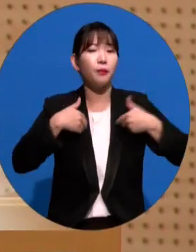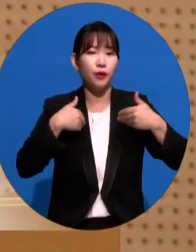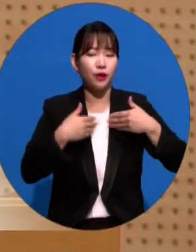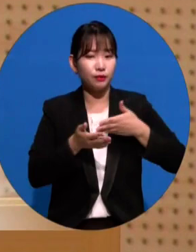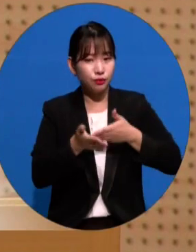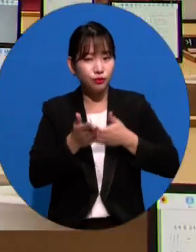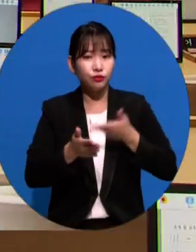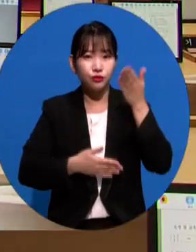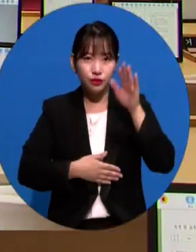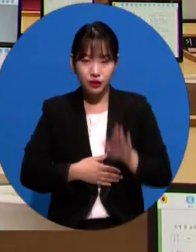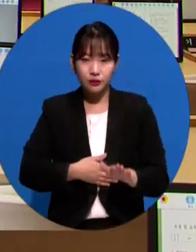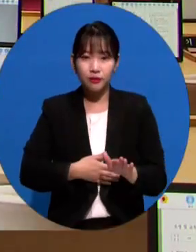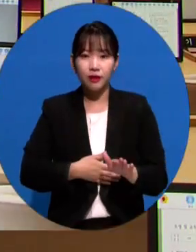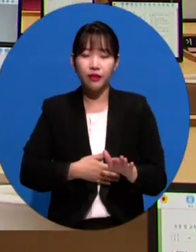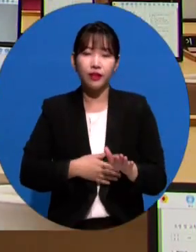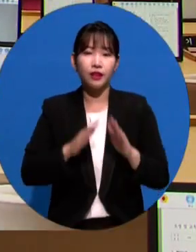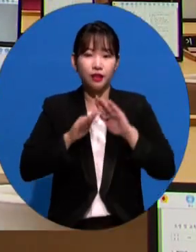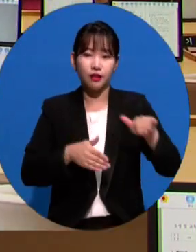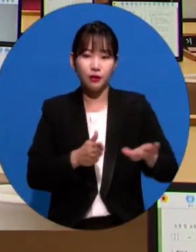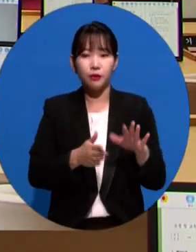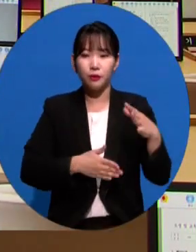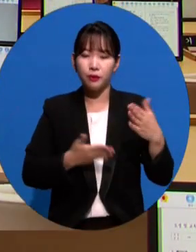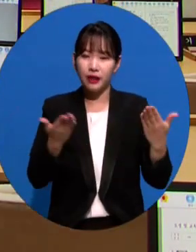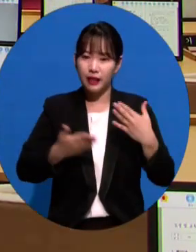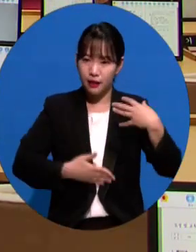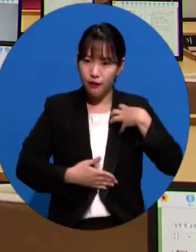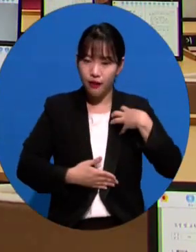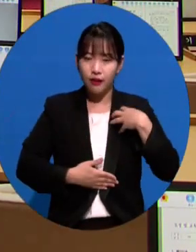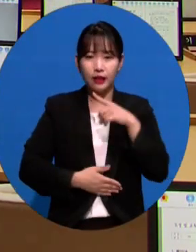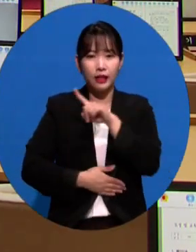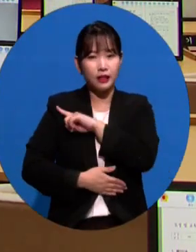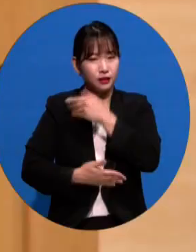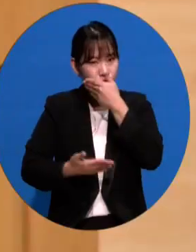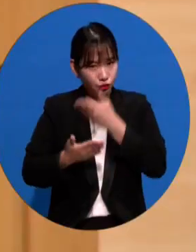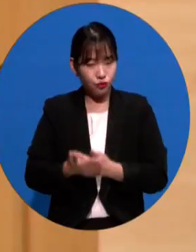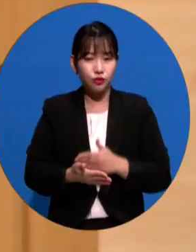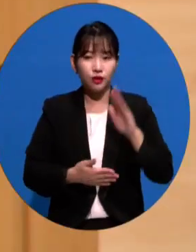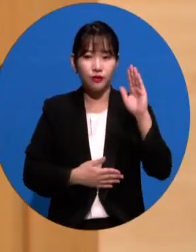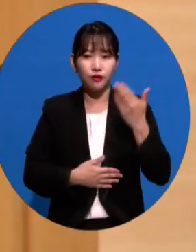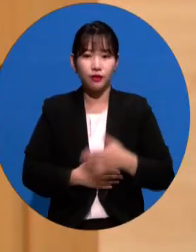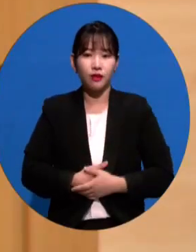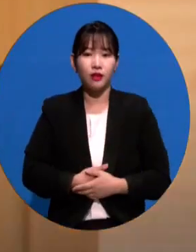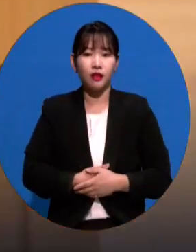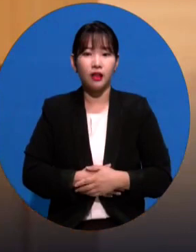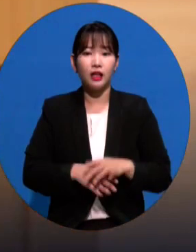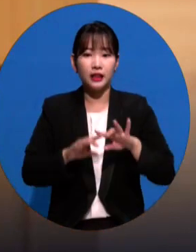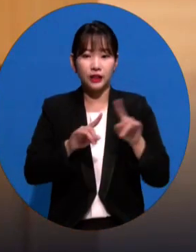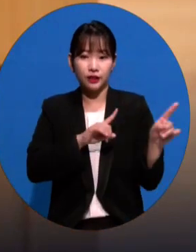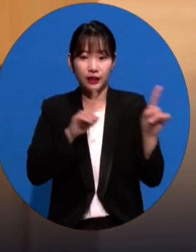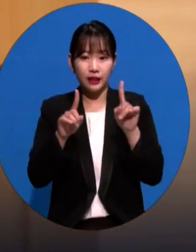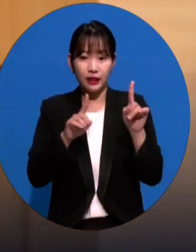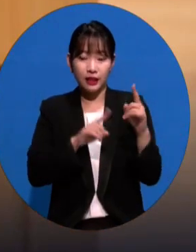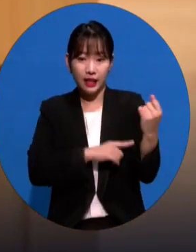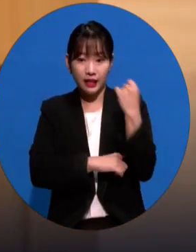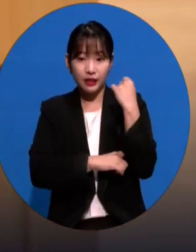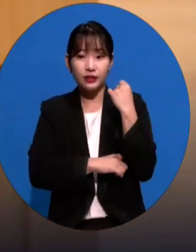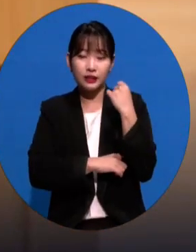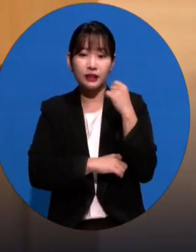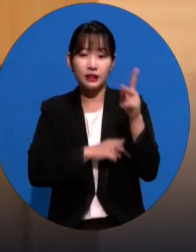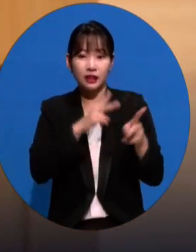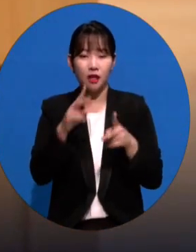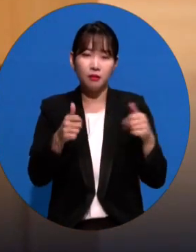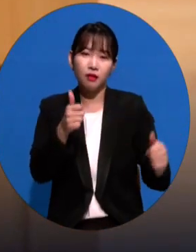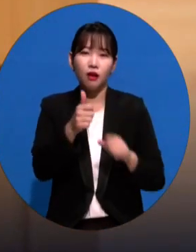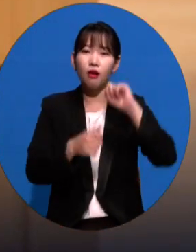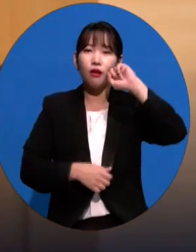진화에 나섰지만 전남도의 역할은 어느 때보다 중요해졌습니다. 재생에너지 사업은 정말 따라하기 어려울 정도로 가고